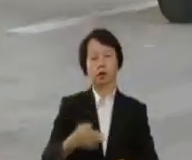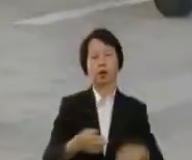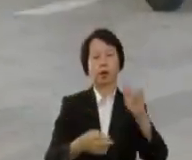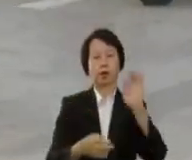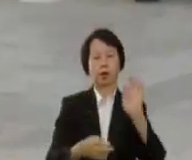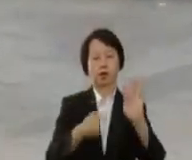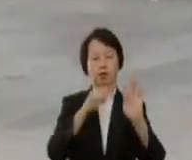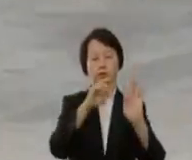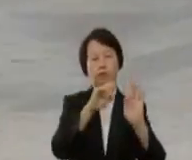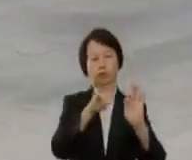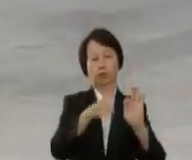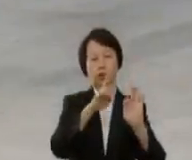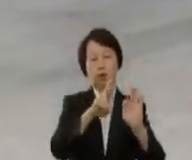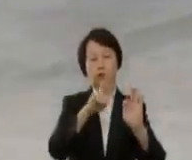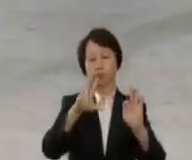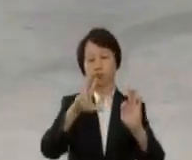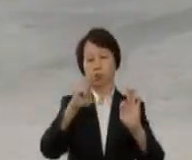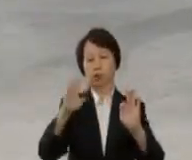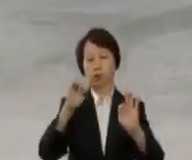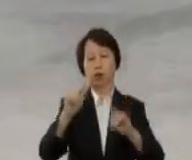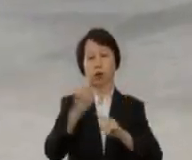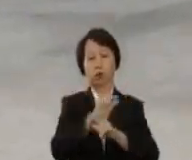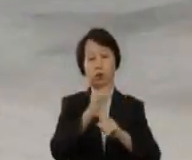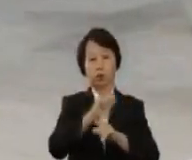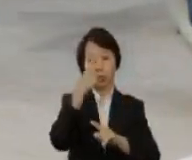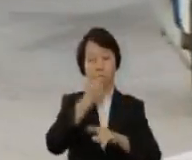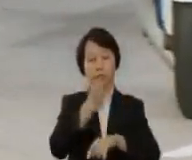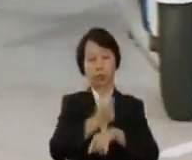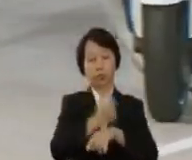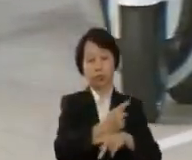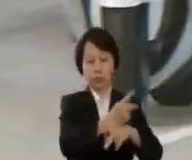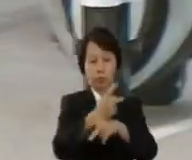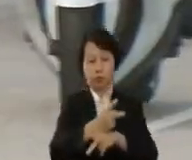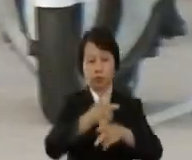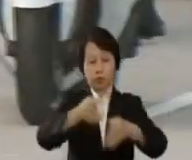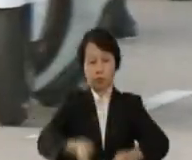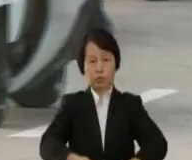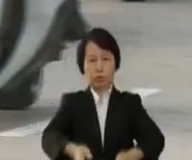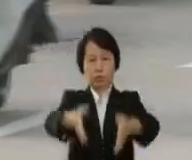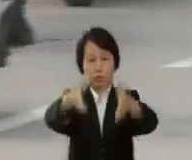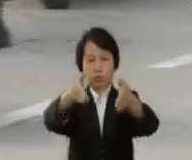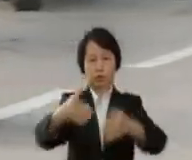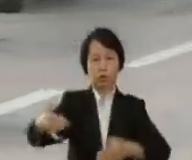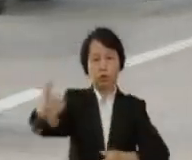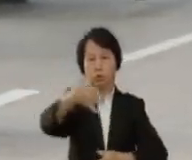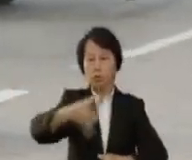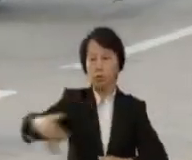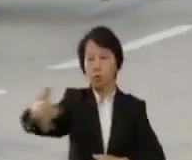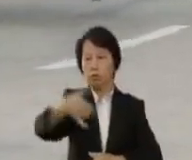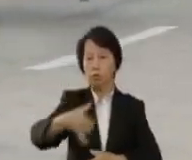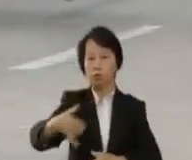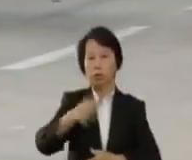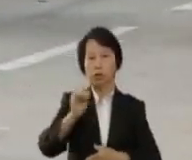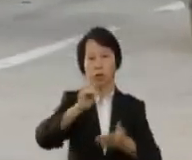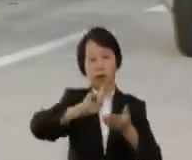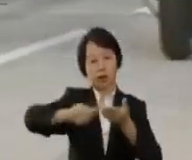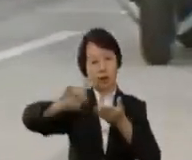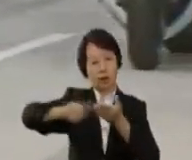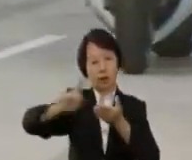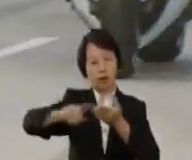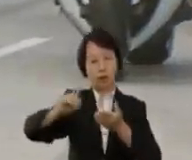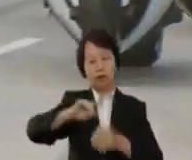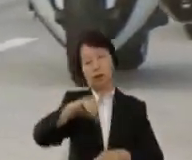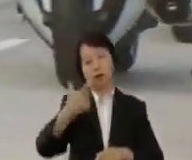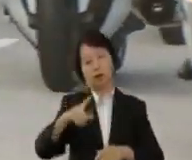FJR 1300 yang digunakan bagi tugas-tugas kawalan lalu lintas, rondaan dan lain-lain yang